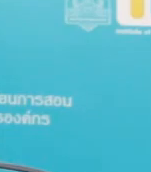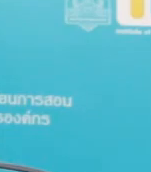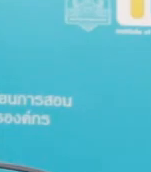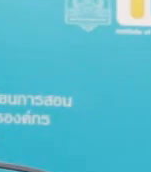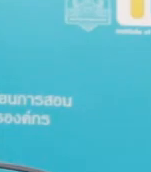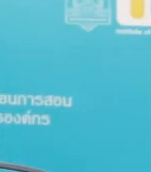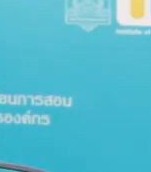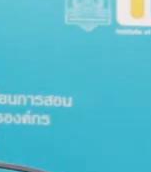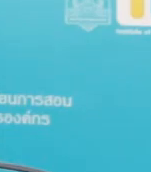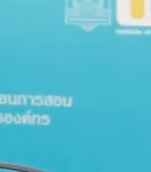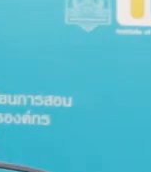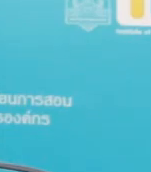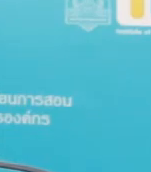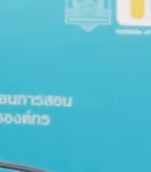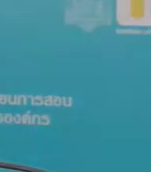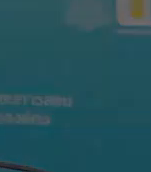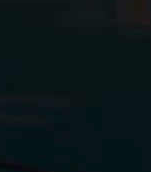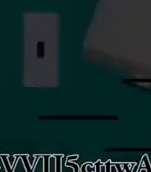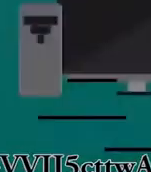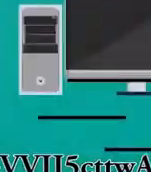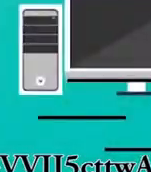ครับเชิญรับชมกันครับผม